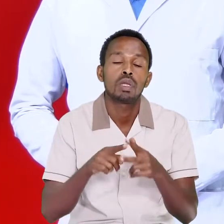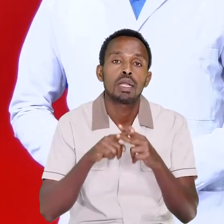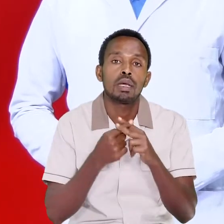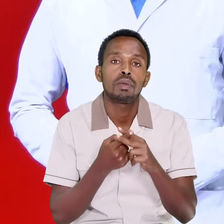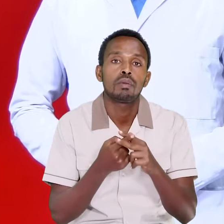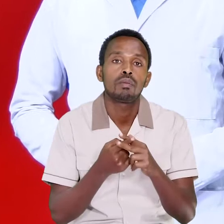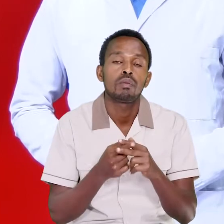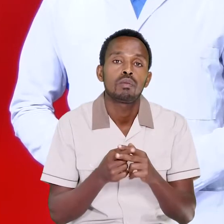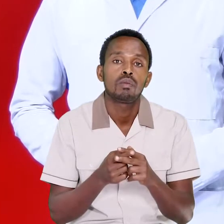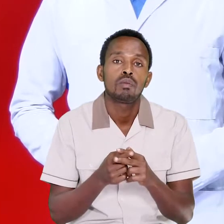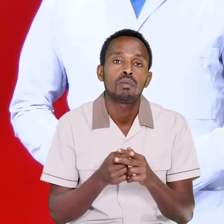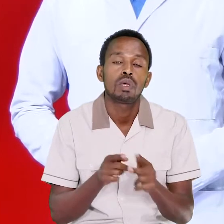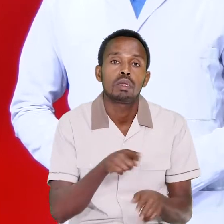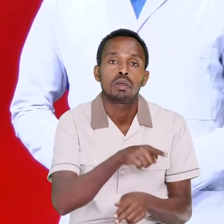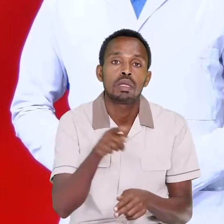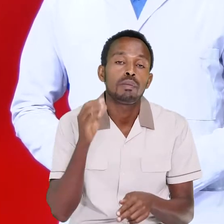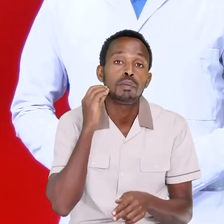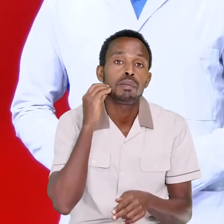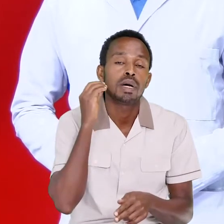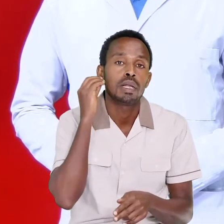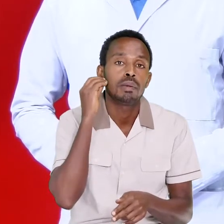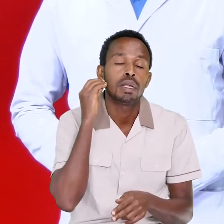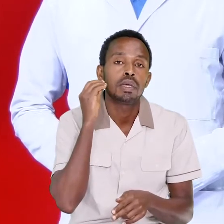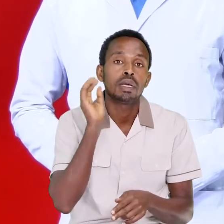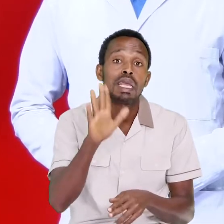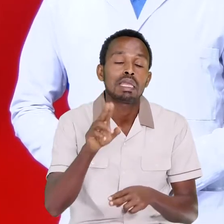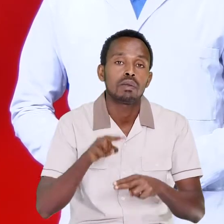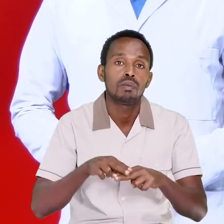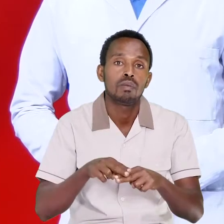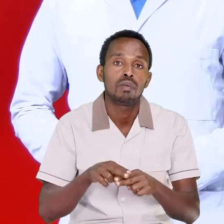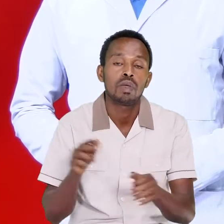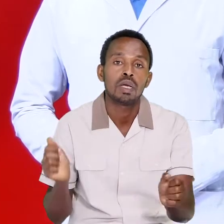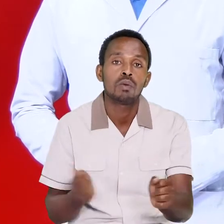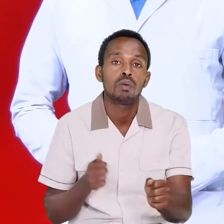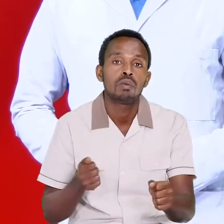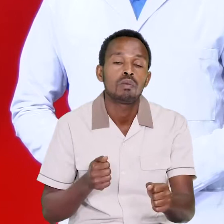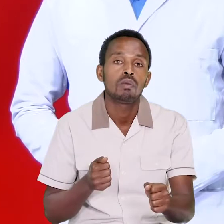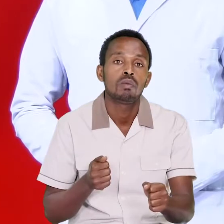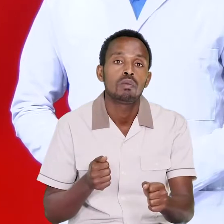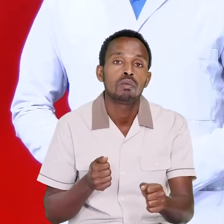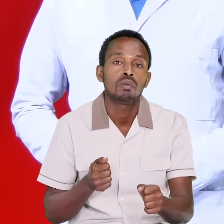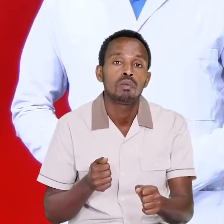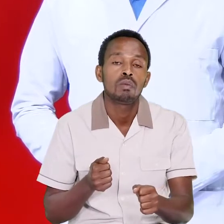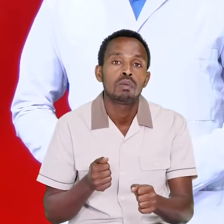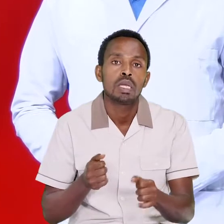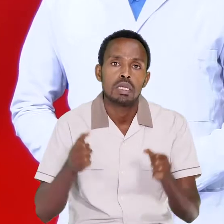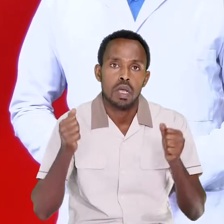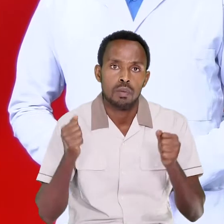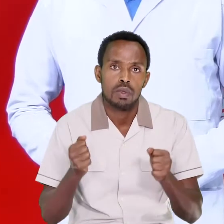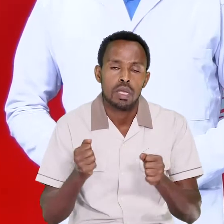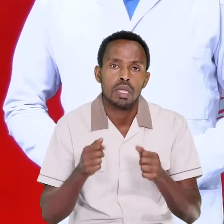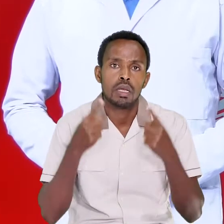jalqabeera. Isinis mana keessan teessanii akka nu hordoftan asumaan cimsinee isin